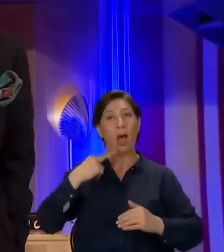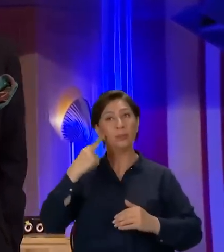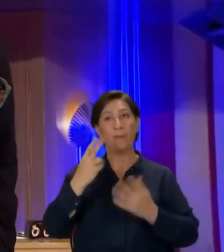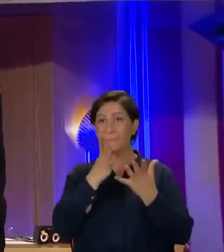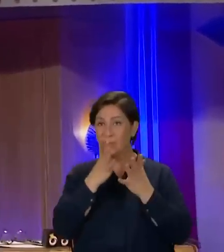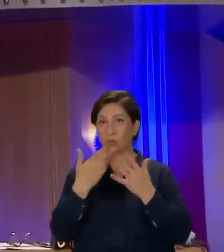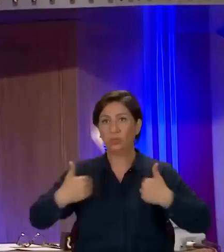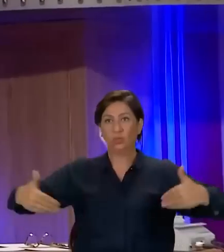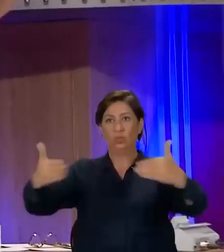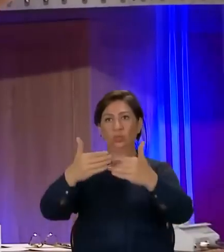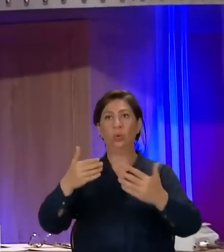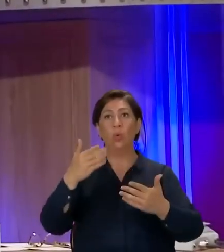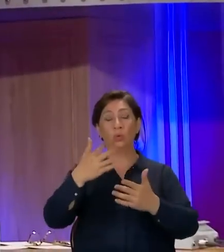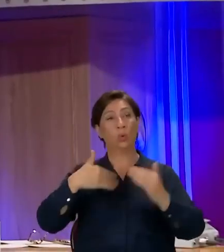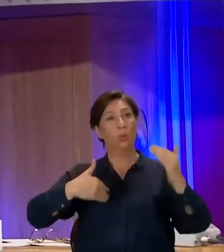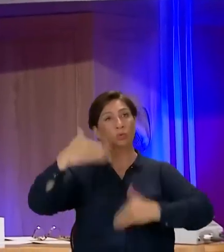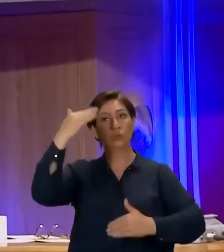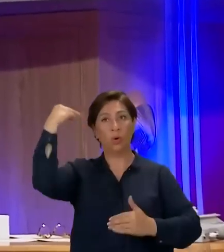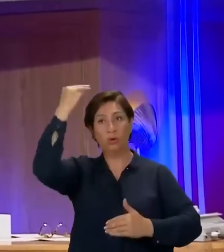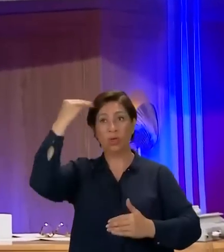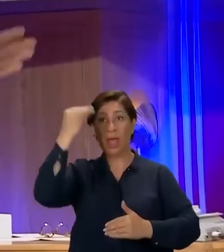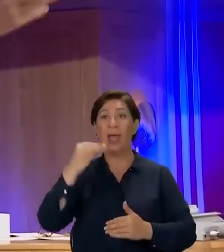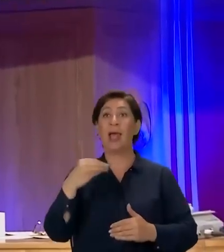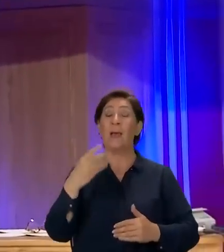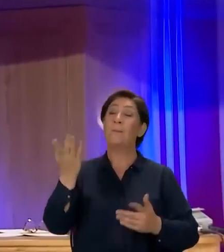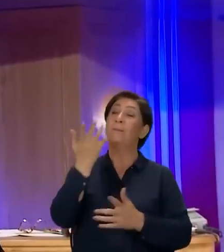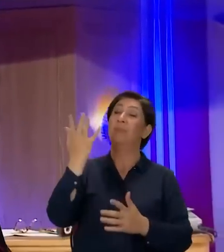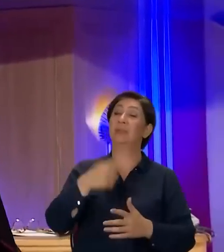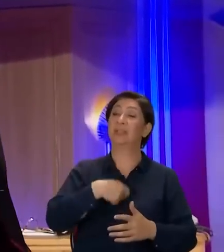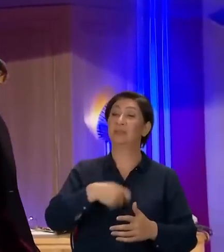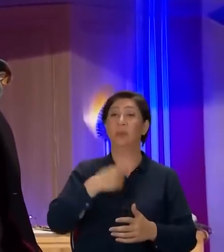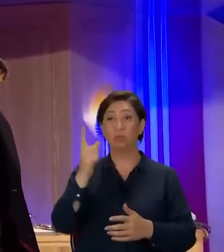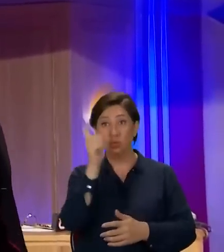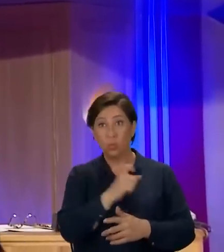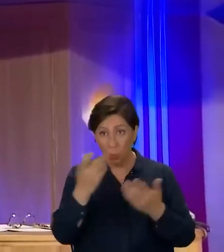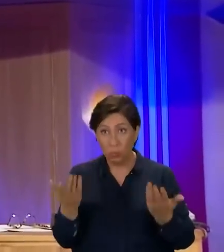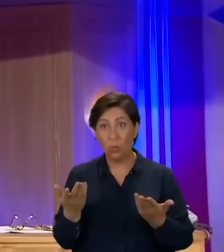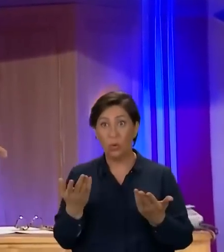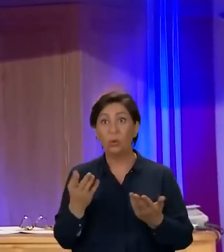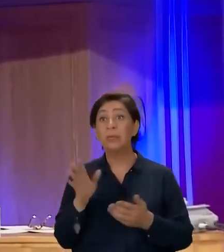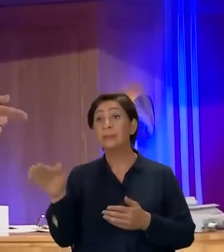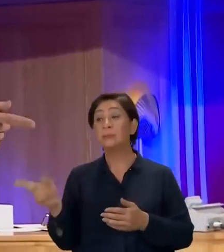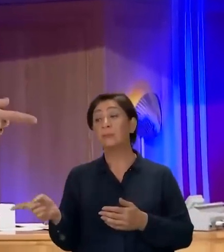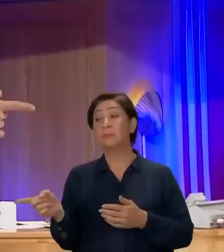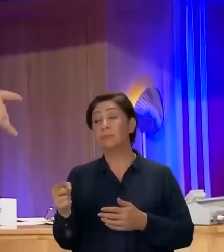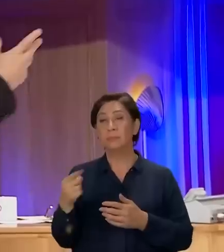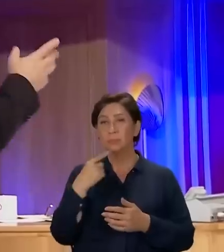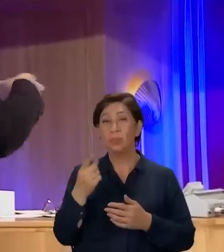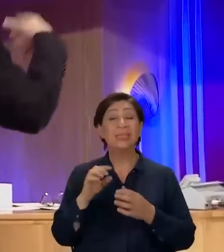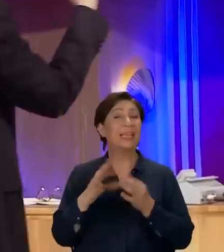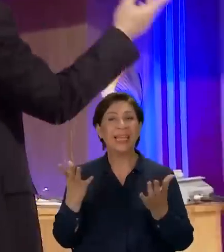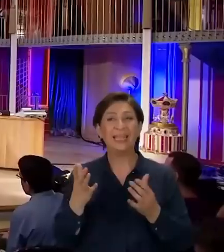bir milletiz değil mi? Orada koskoca hocaya efendim işte bilmem ne abuk subuk böyle şeyler sorduruyorlar. Neden